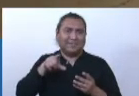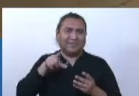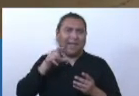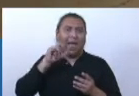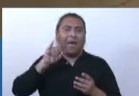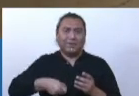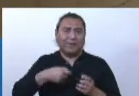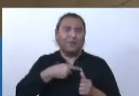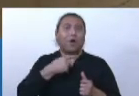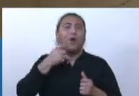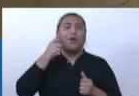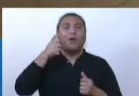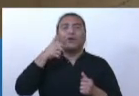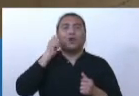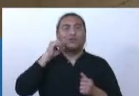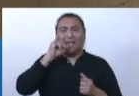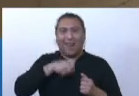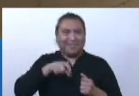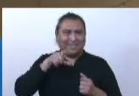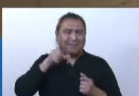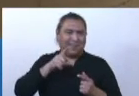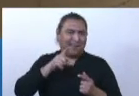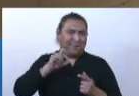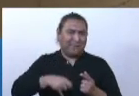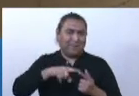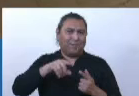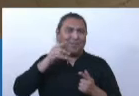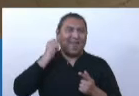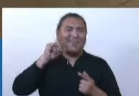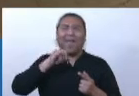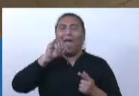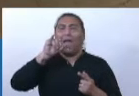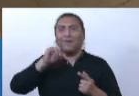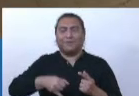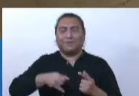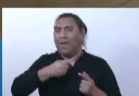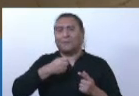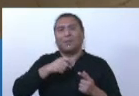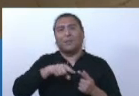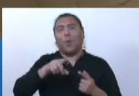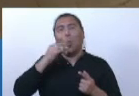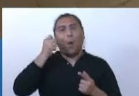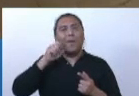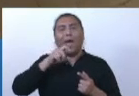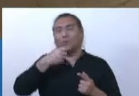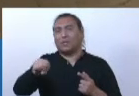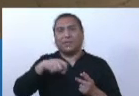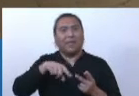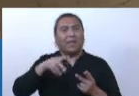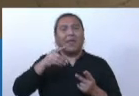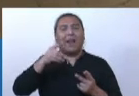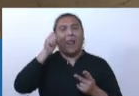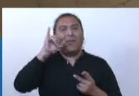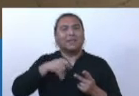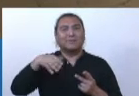Nancy González, afirmativo. Guerra, afirmativo. Yani, afirmativo. Cuéler, ausente. Leavi, afirmativo.